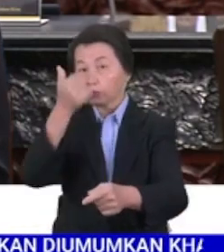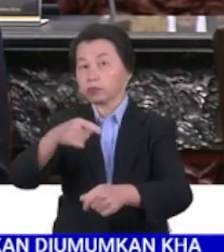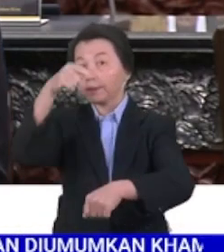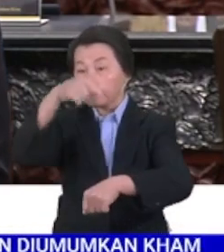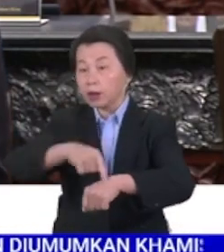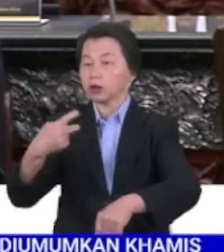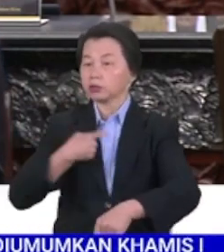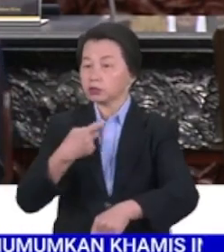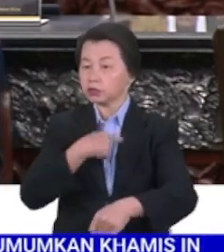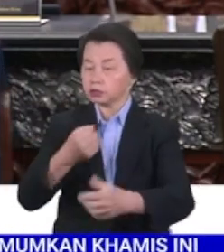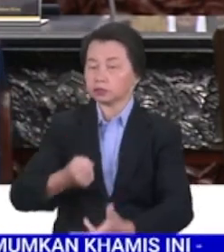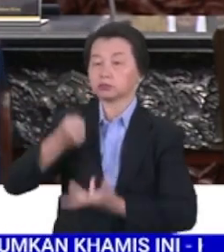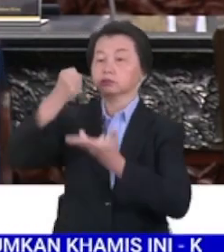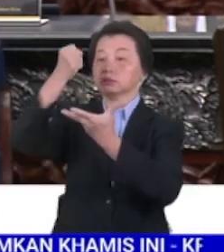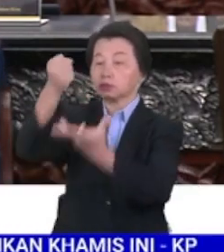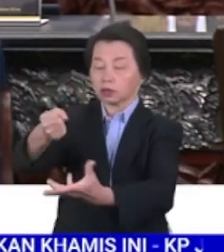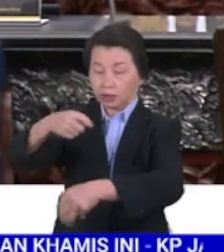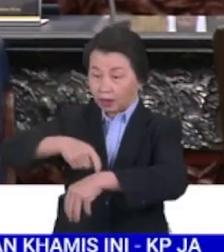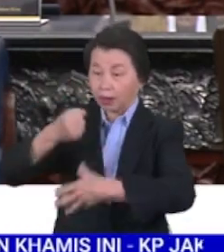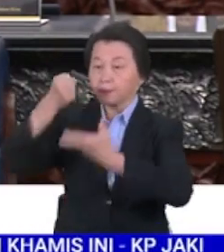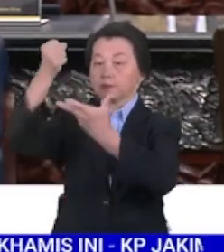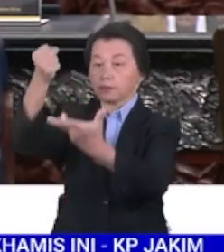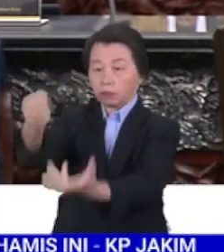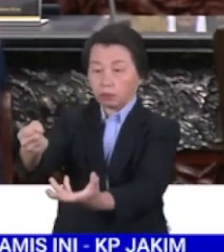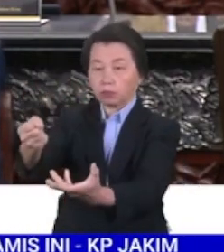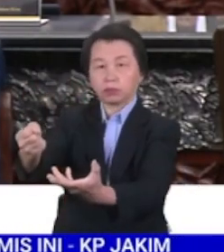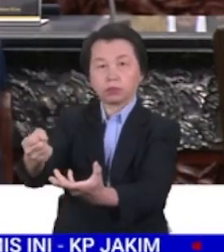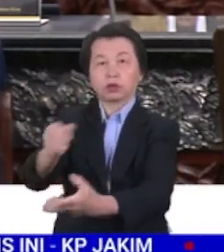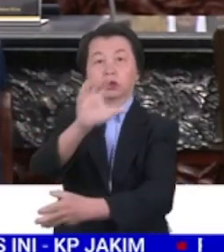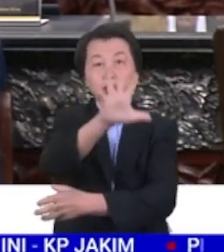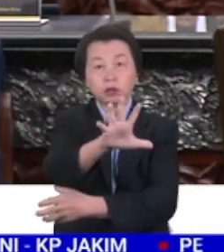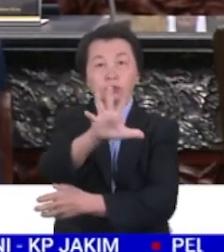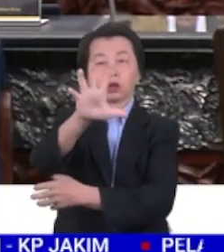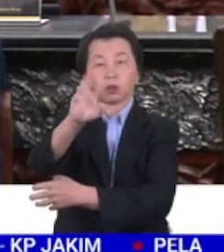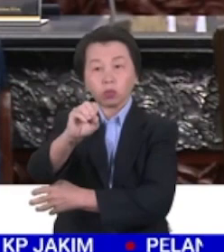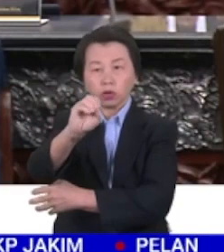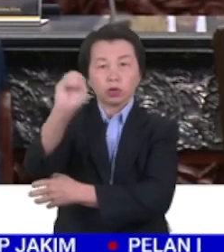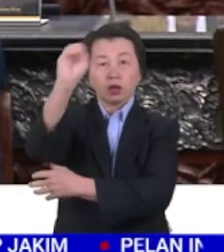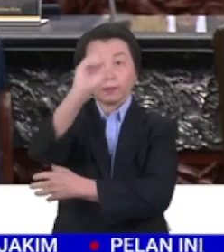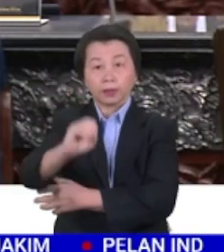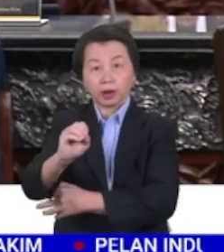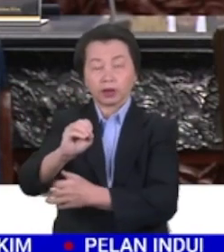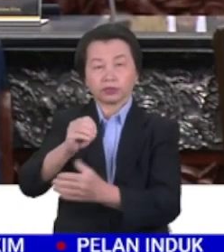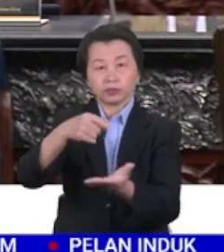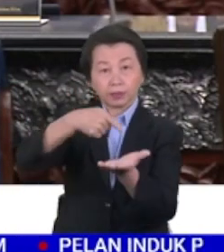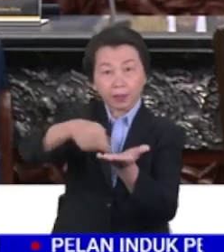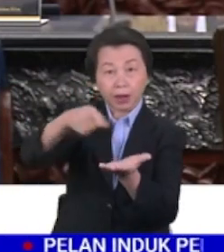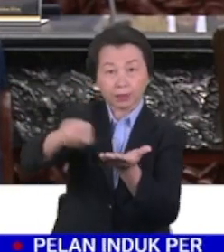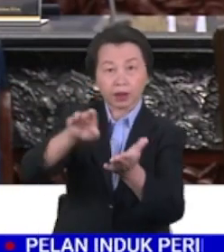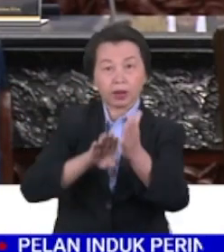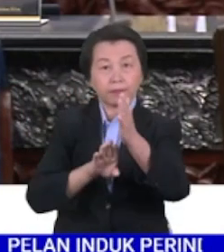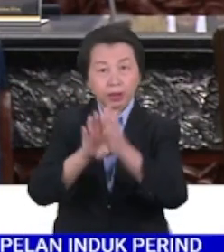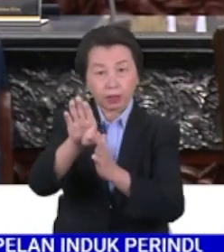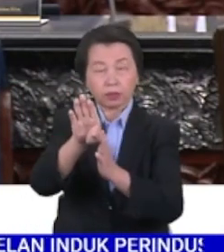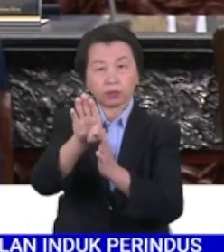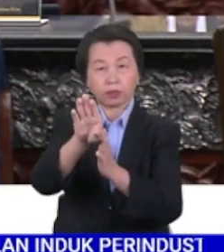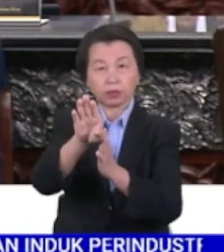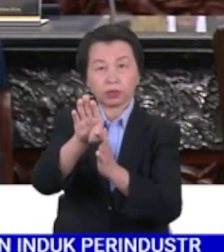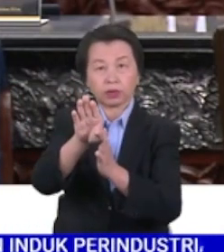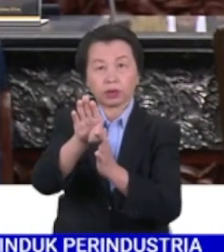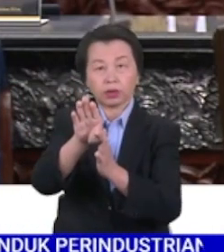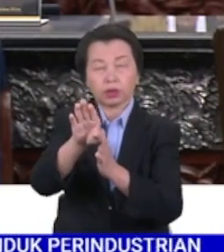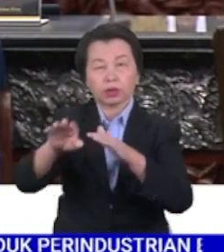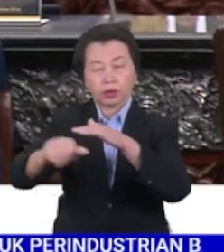masa kita memperuntukkan sehingga 50% daripada pembelanjaan pembangunan